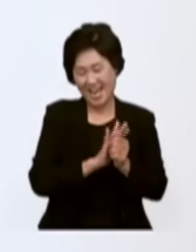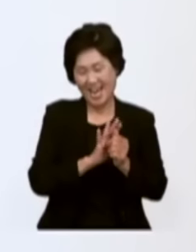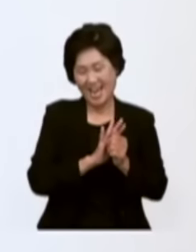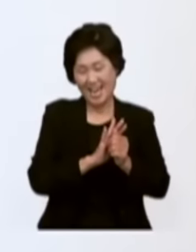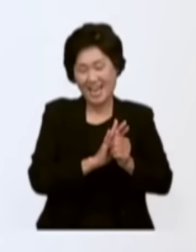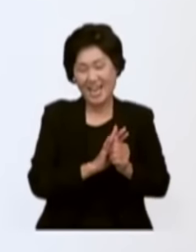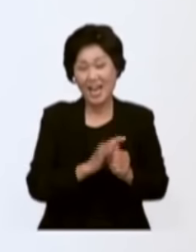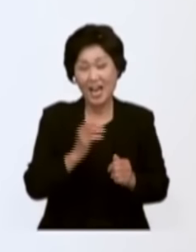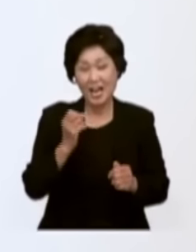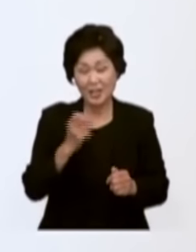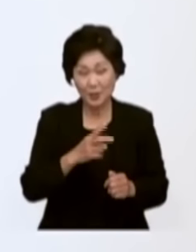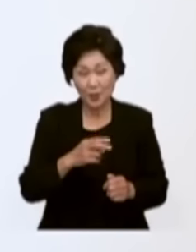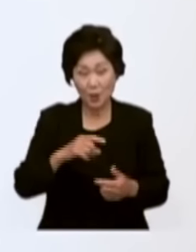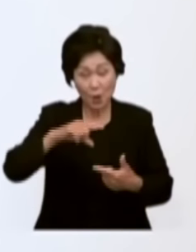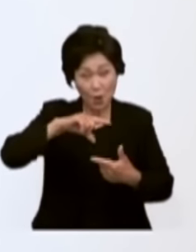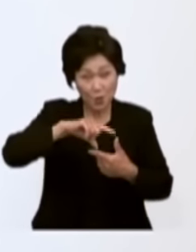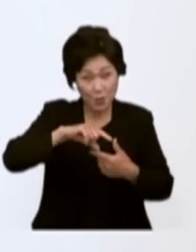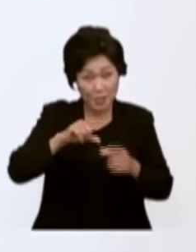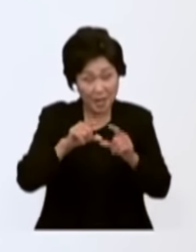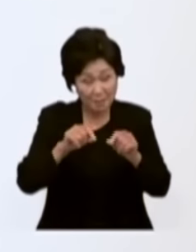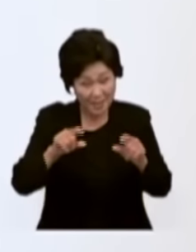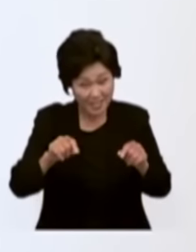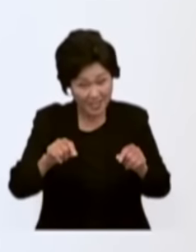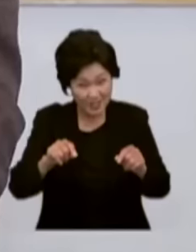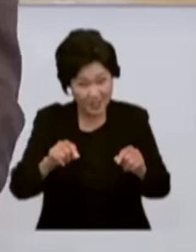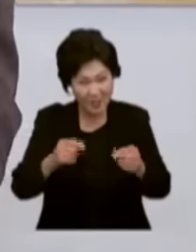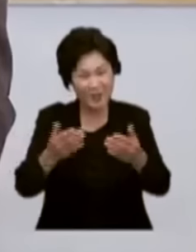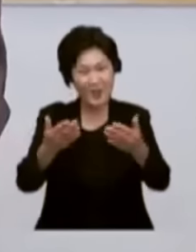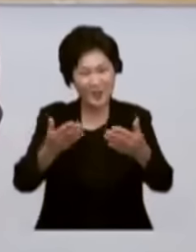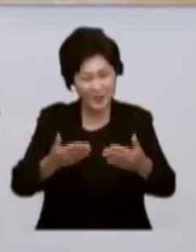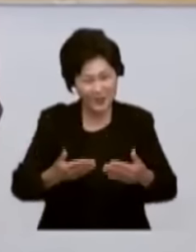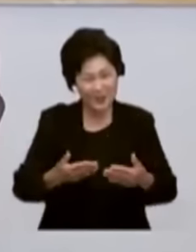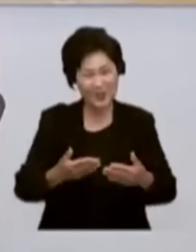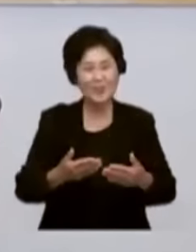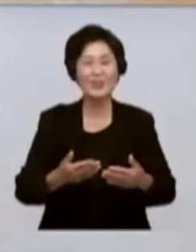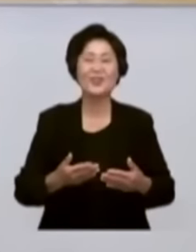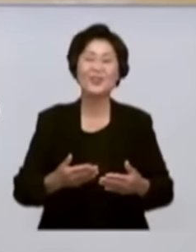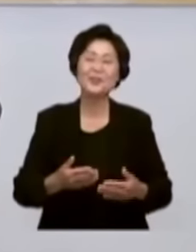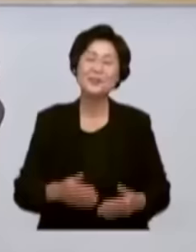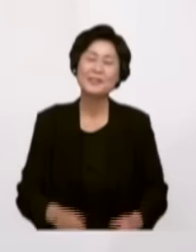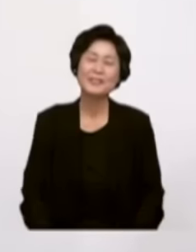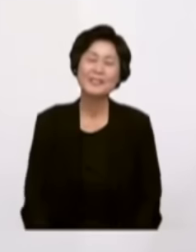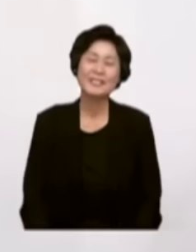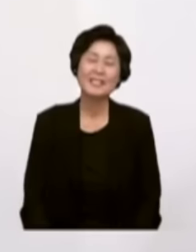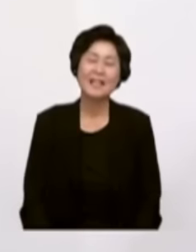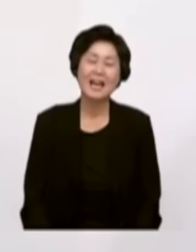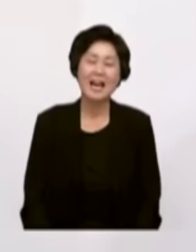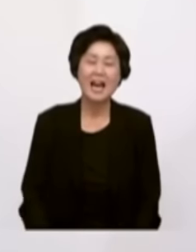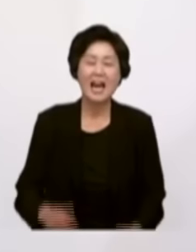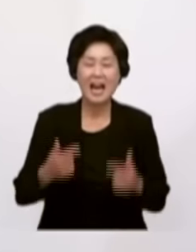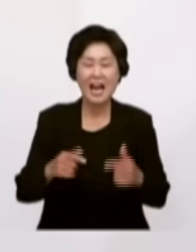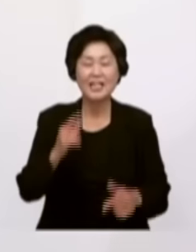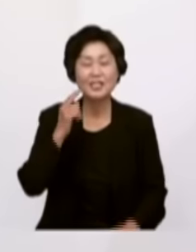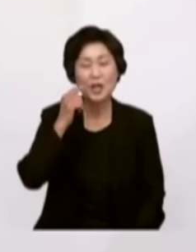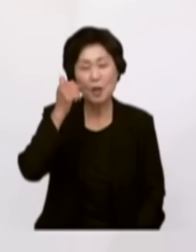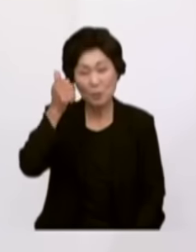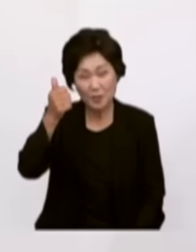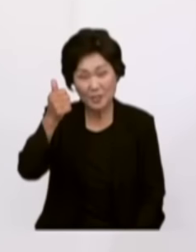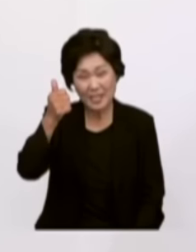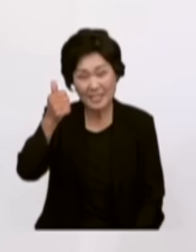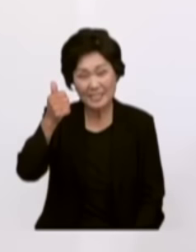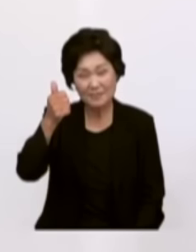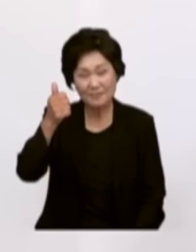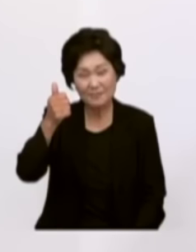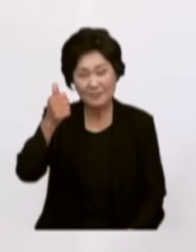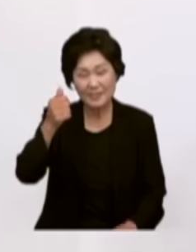보이면 또 이렇게 도시락 반찬도 이렇게 좋은 걸 그렇지. 이렇게 나눠주고 목성 예배 못 냈던 예, 예. 그래서 늘 목사님하고 중학교 2학년